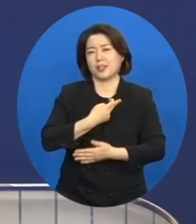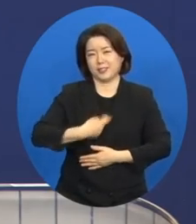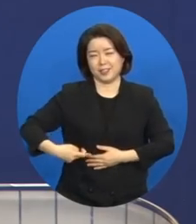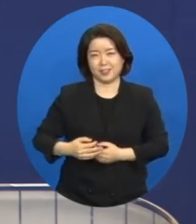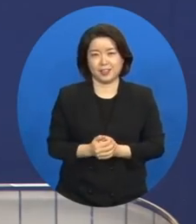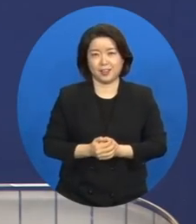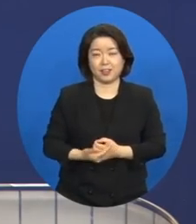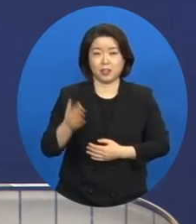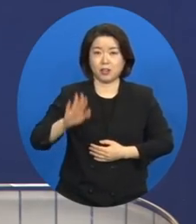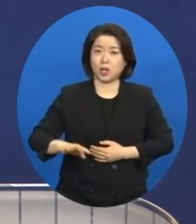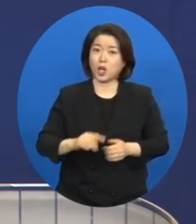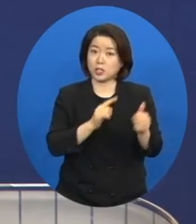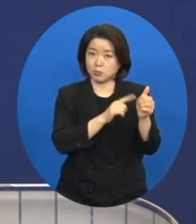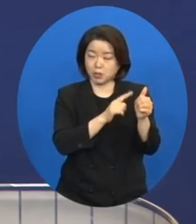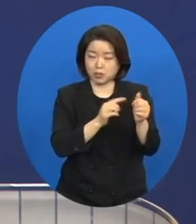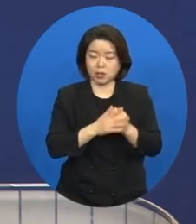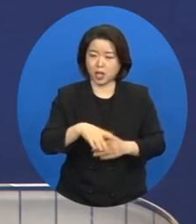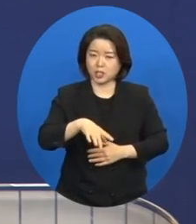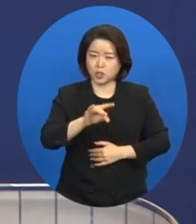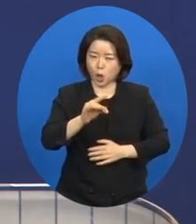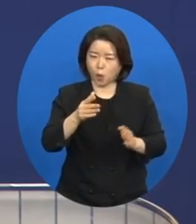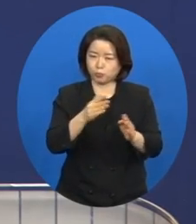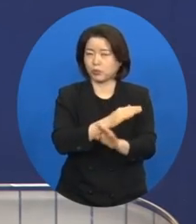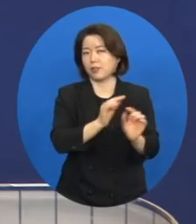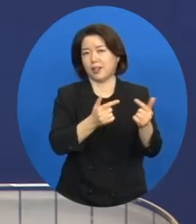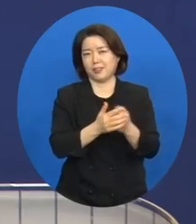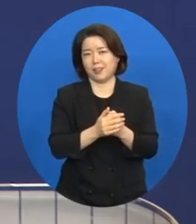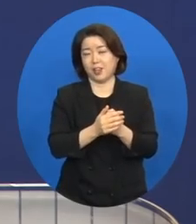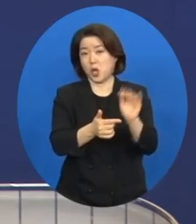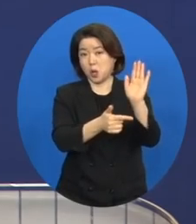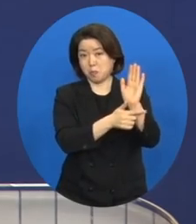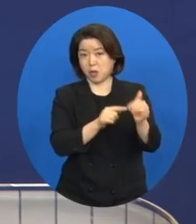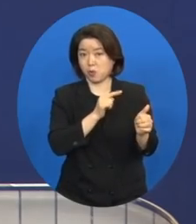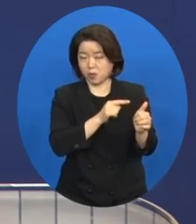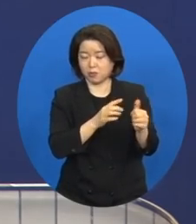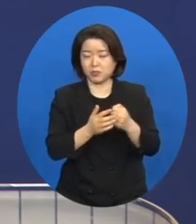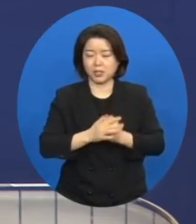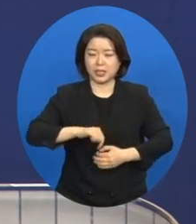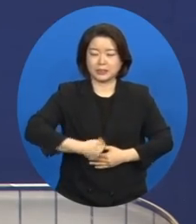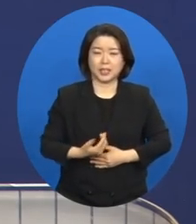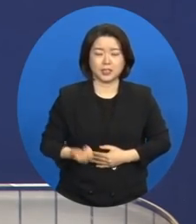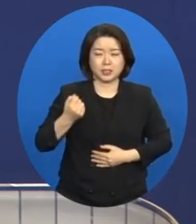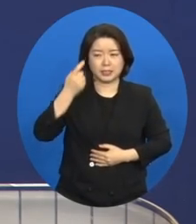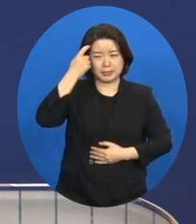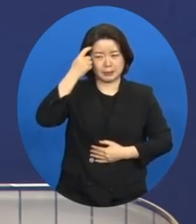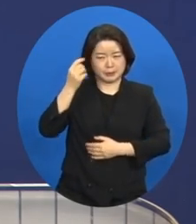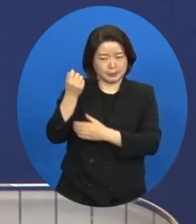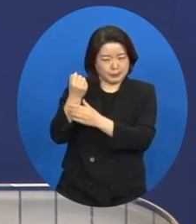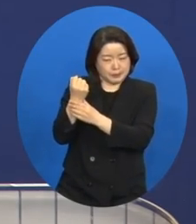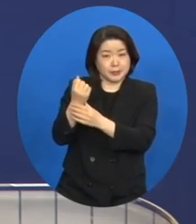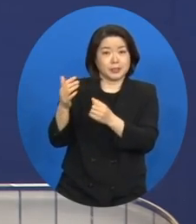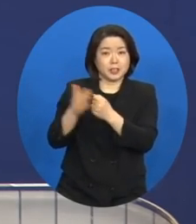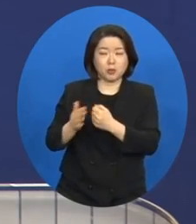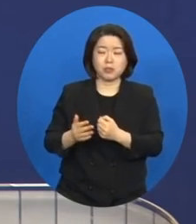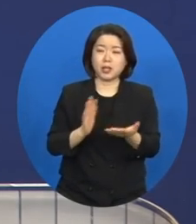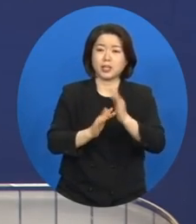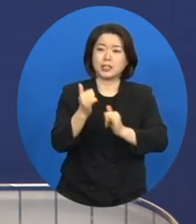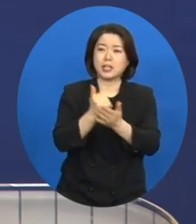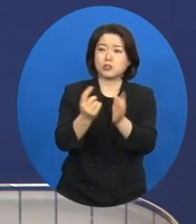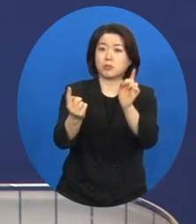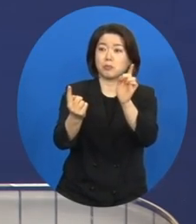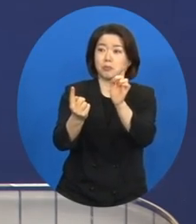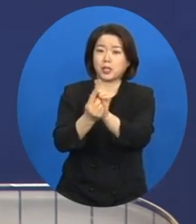그가 처음부터 그랬던 것은 아니었습니다. 그는 자신이 가지고 있었던 어떤 편견 때문에 예수님을 만나지 못할